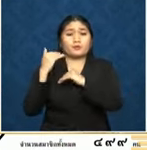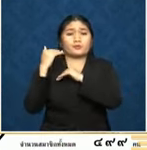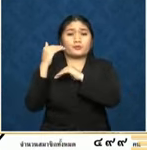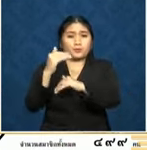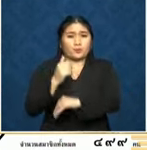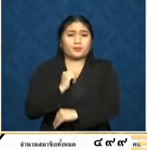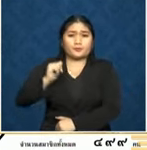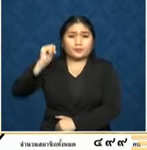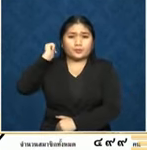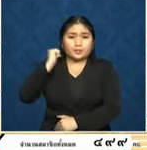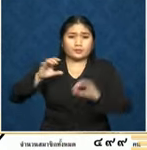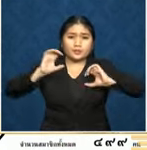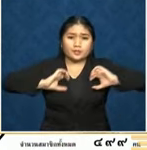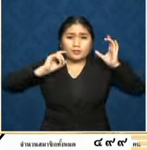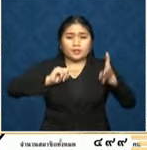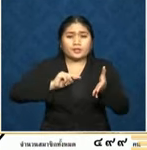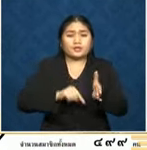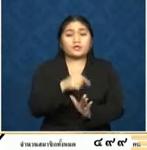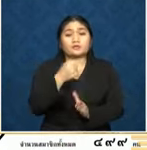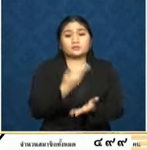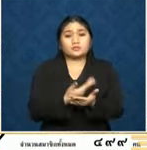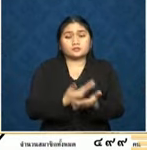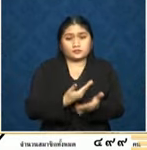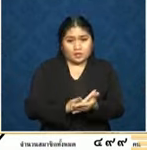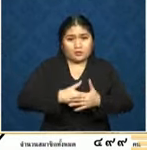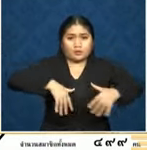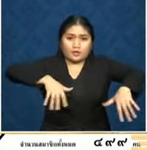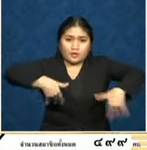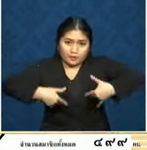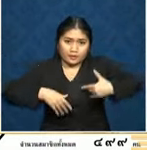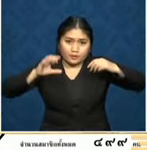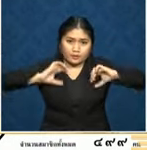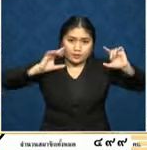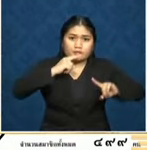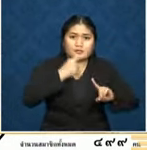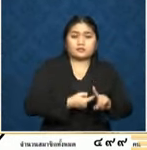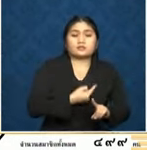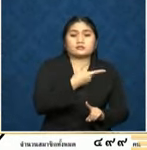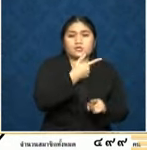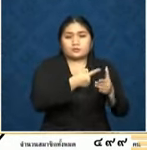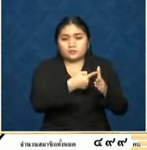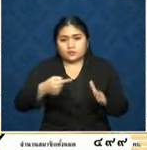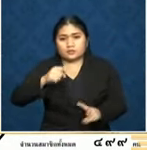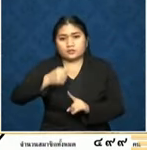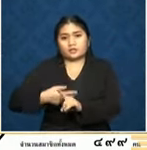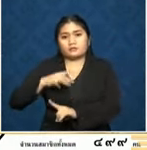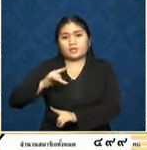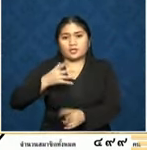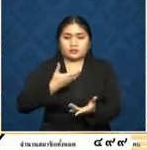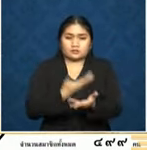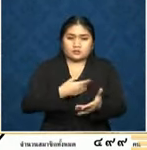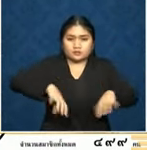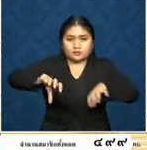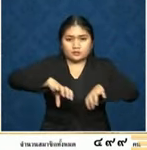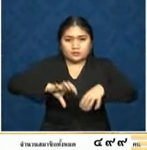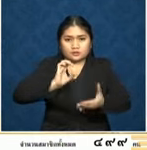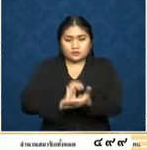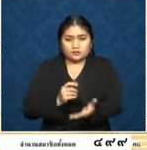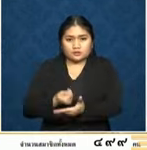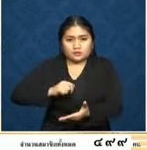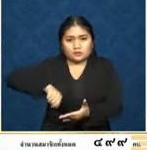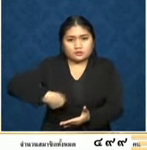บเดิมรัฐบาลจะเริ่มจัดเก็บรายได้หรือมีรายได้ภาครัฐในช่วงเดือนมีนาถึงสิงหาและเริ่มจัดสรรงบประมาณรายจ่ายสำหรับการล